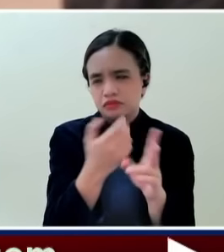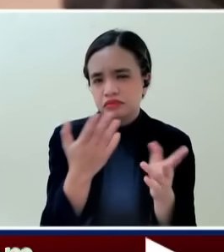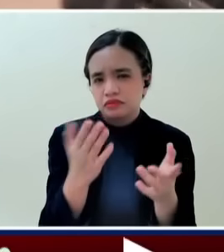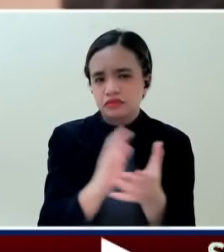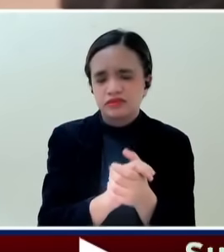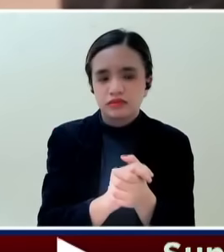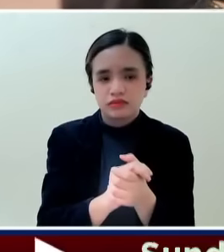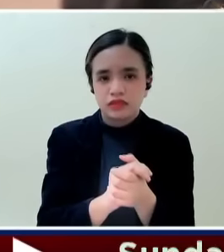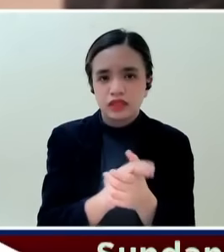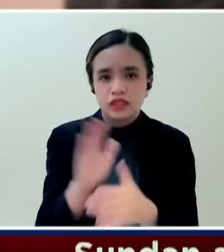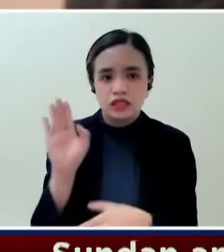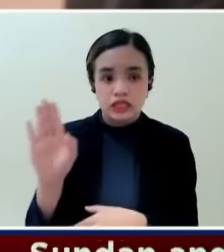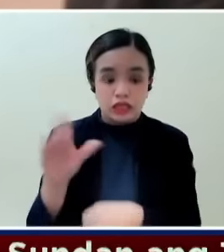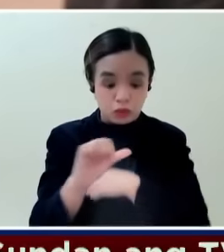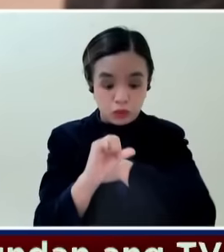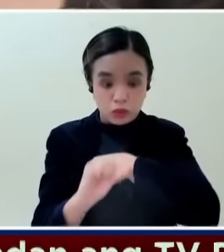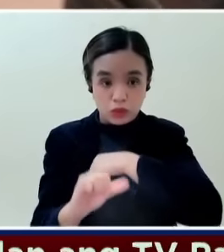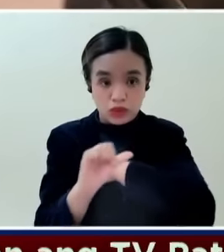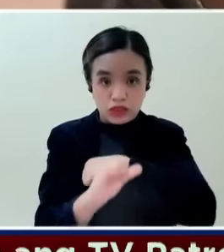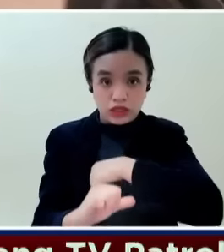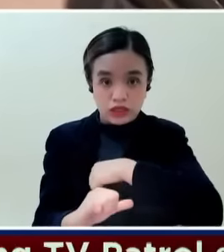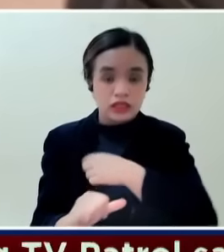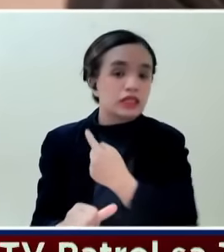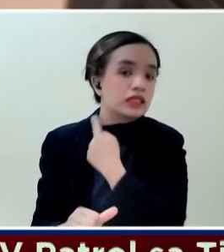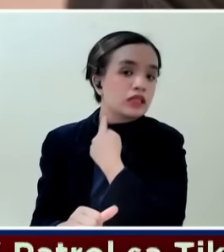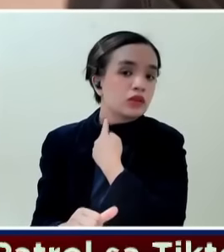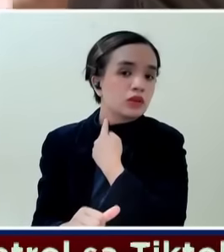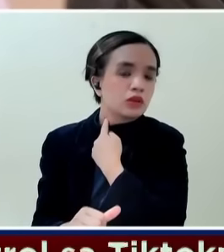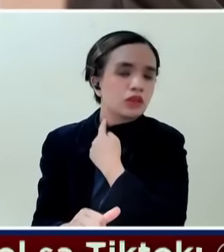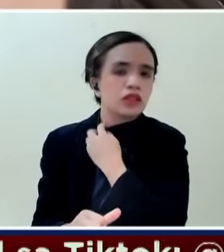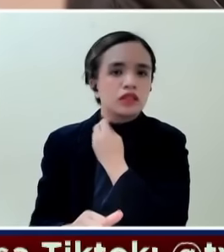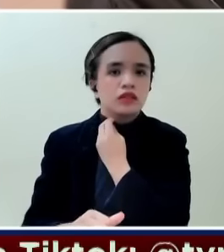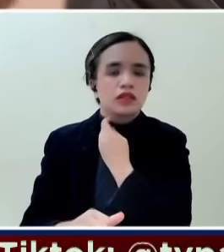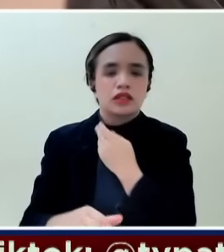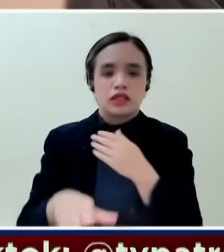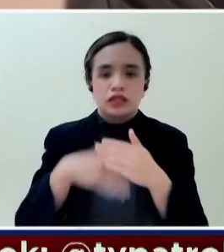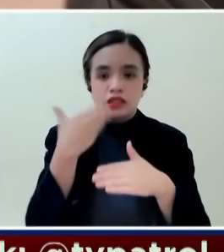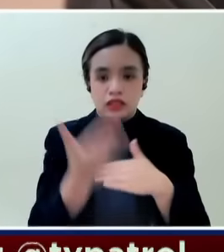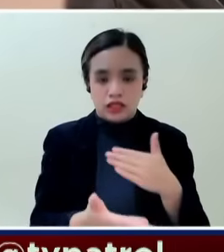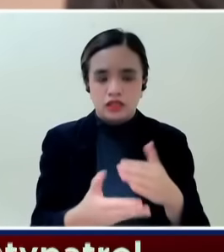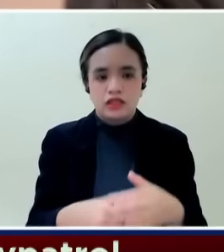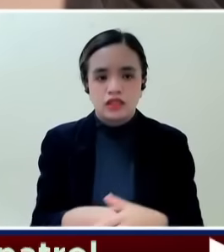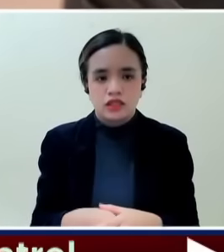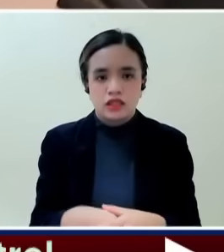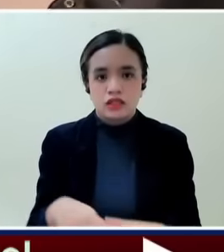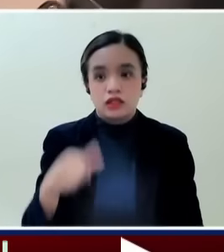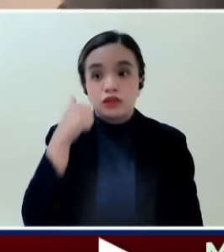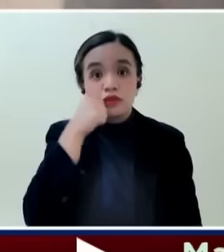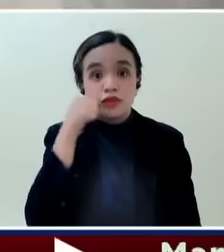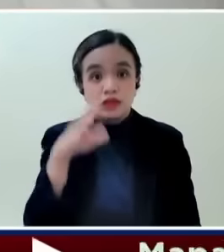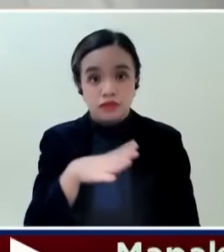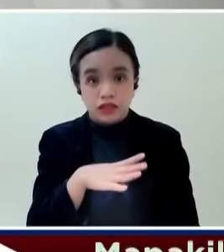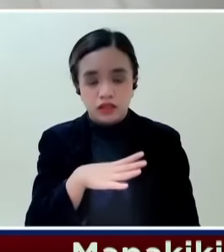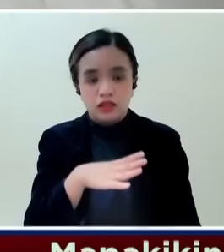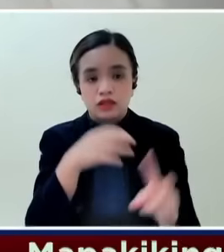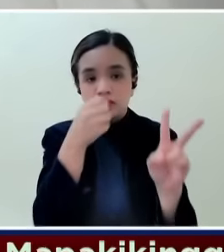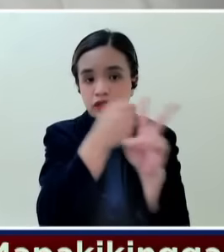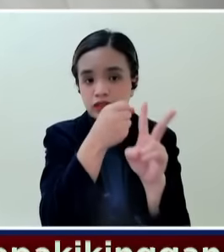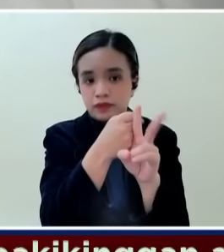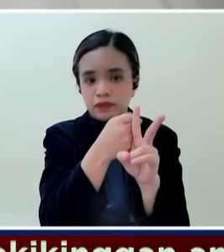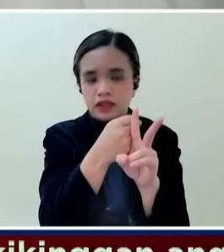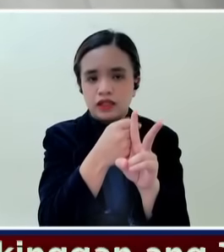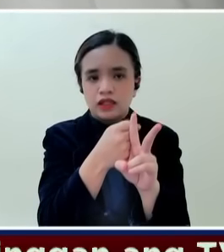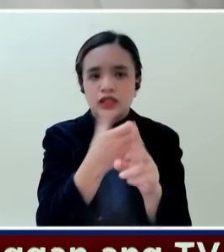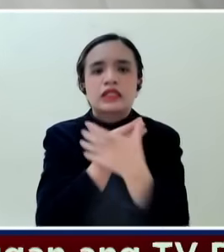yung kanyang wound on his neck. Then the older female victim ay asphyxia.